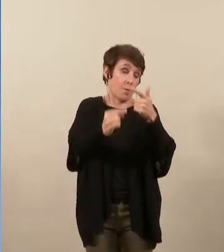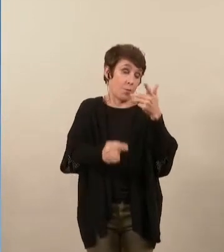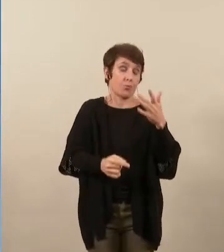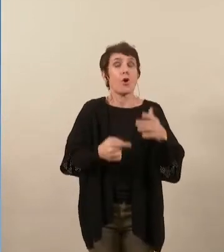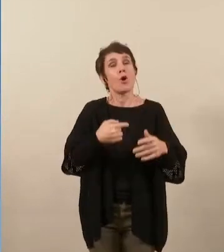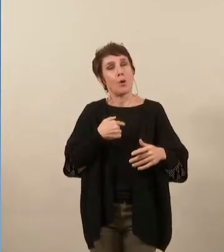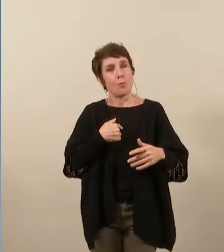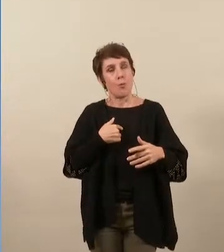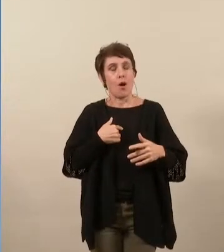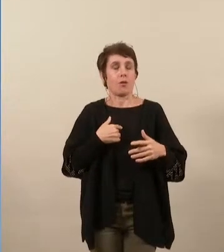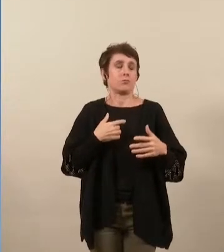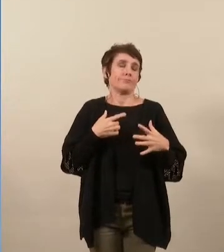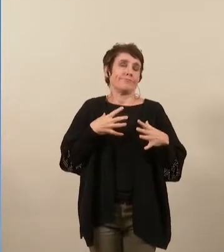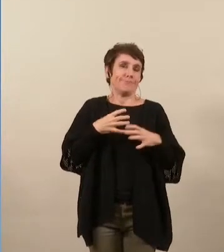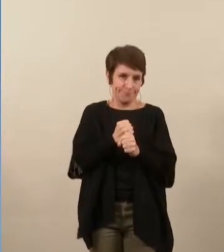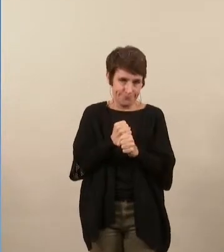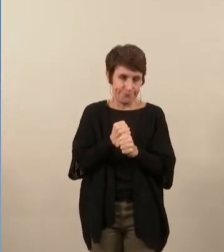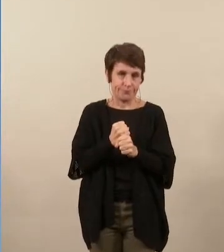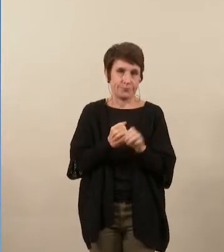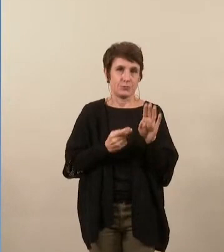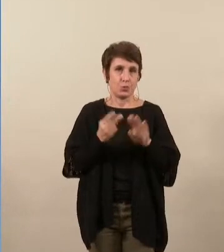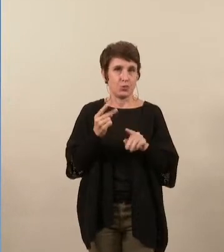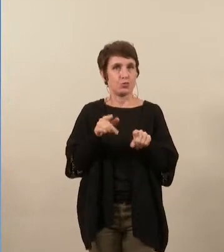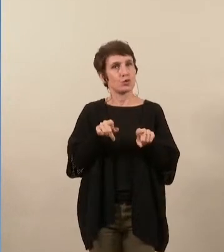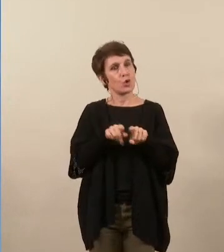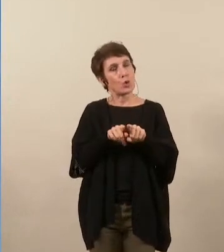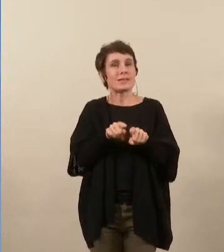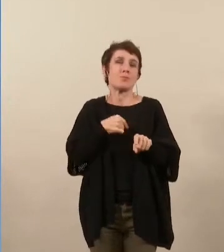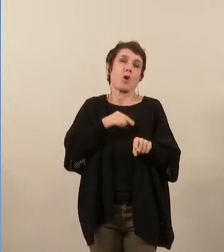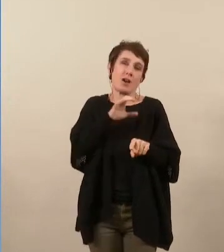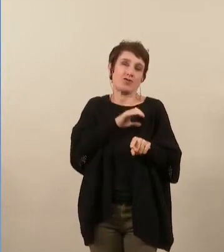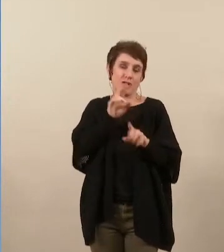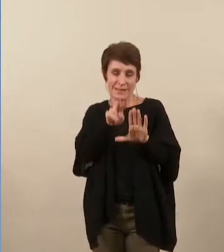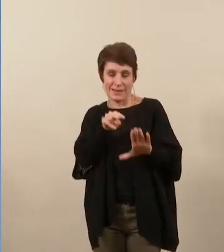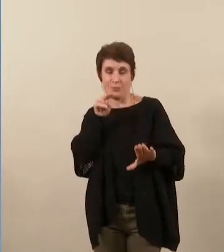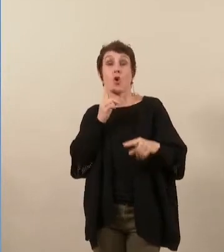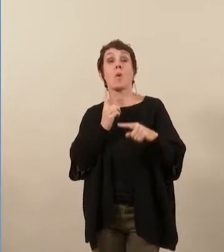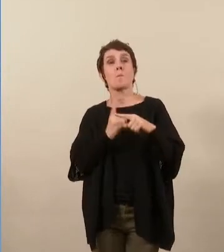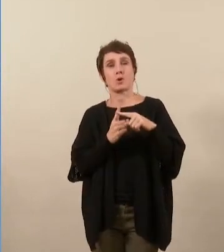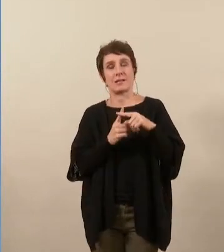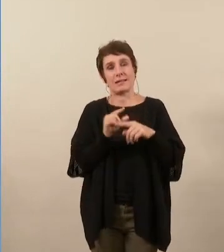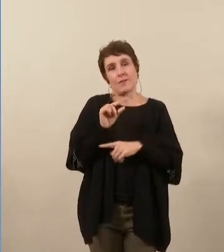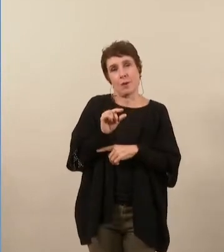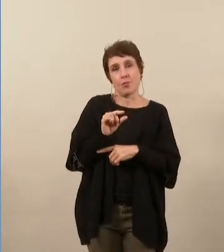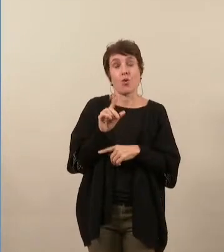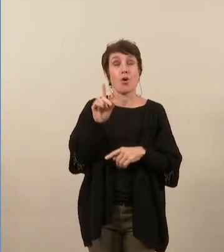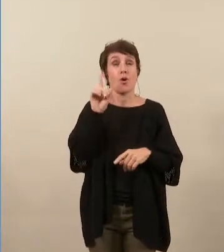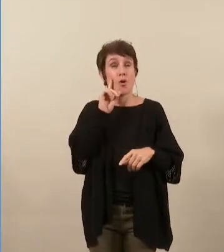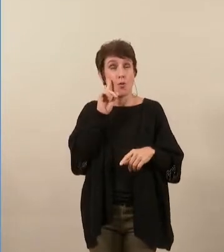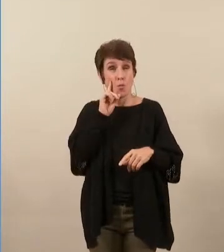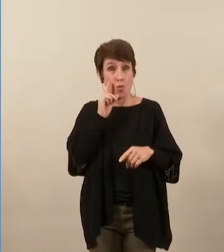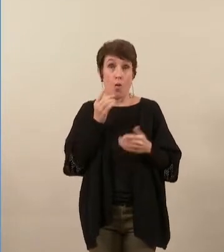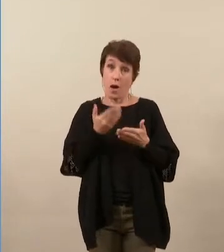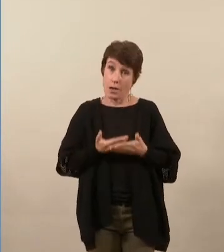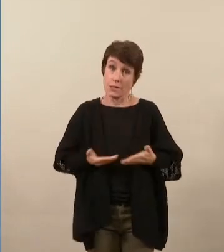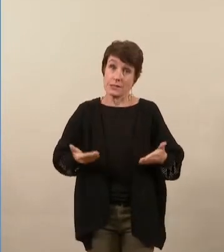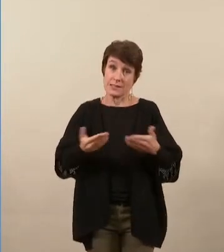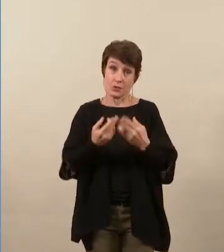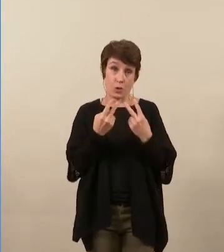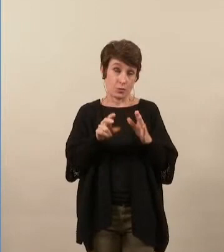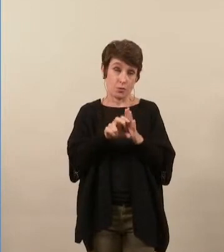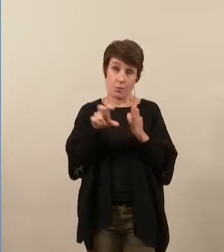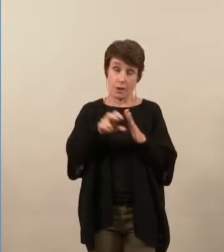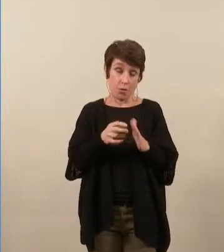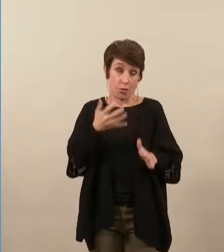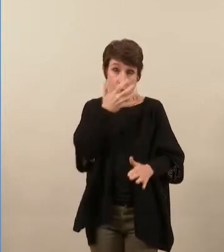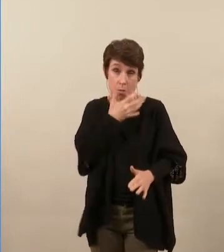concis. Et peut-être également un peu plus positif. Car aussi catastrophique que soit la situation de la ville,